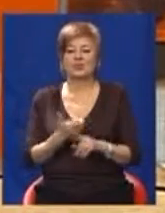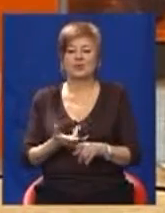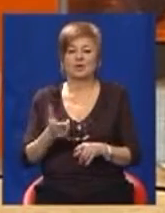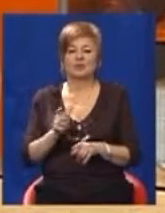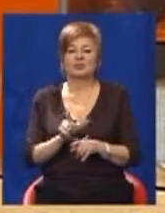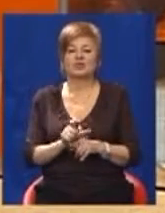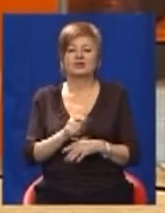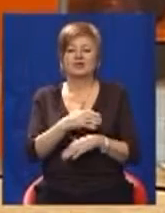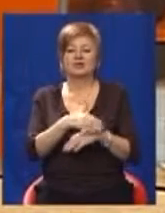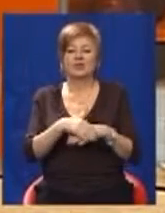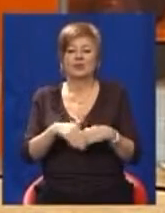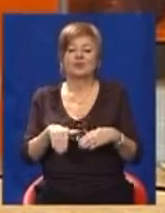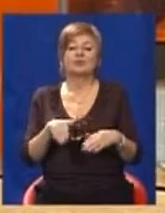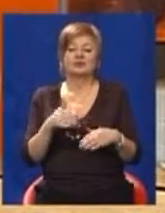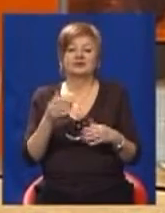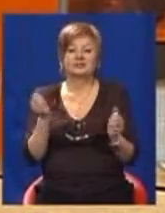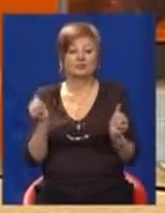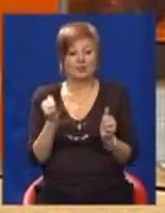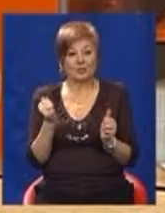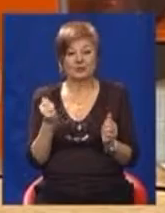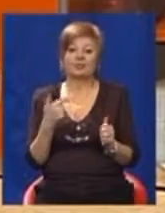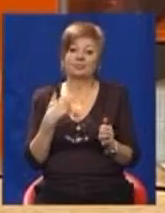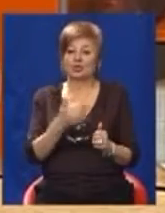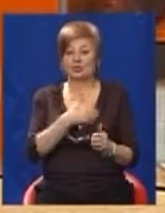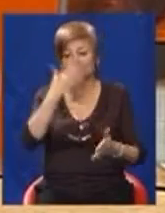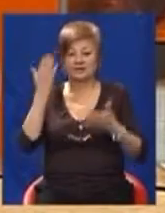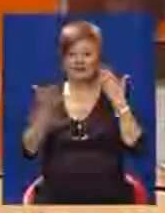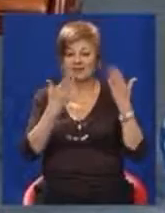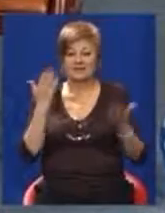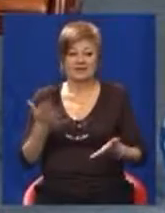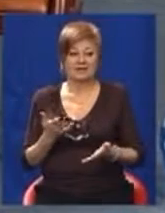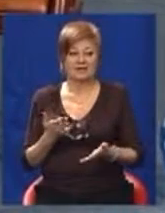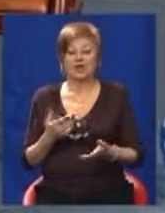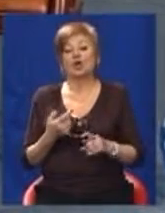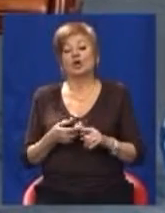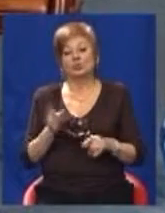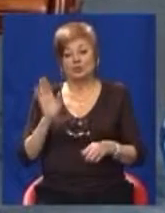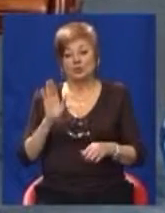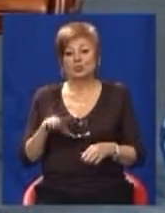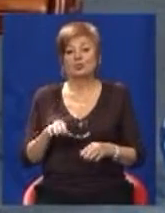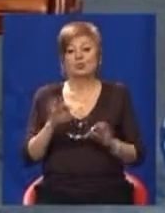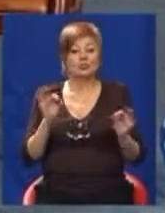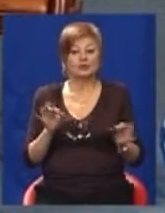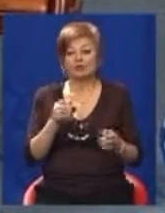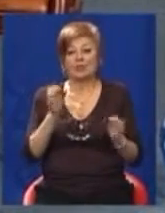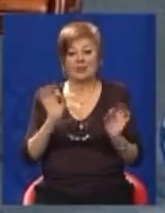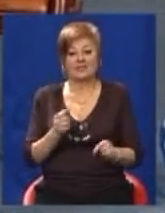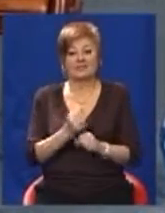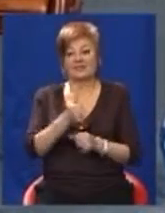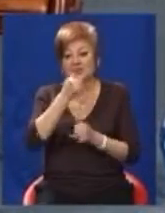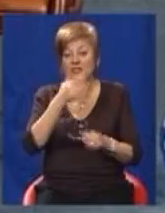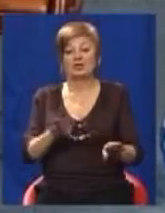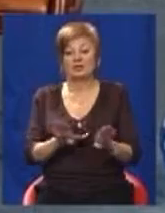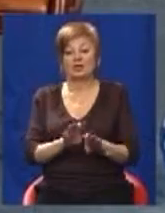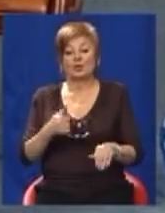на улице. Хочется побегать, повеселиться. А везде листья падают. Ну, ми з цим нічого зробити не можемо, адже така